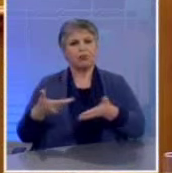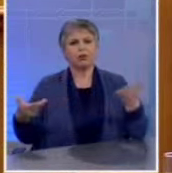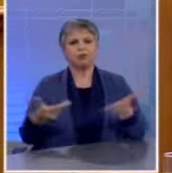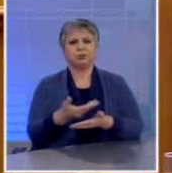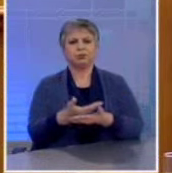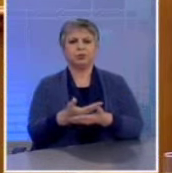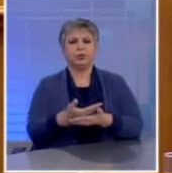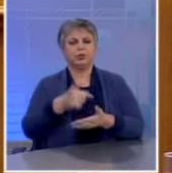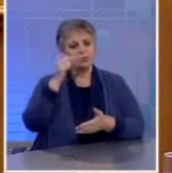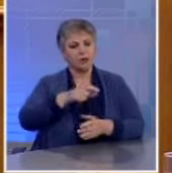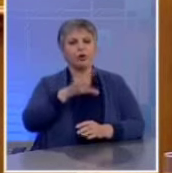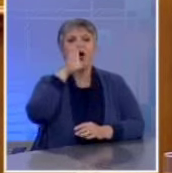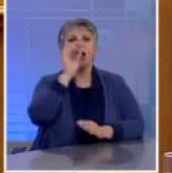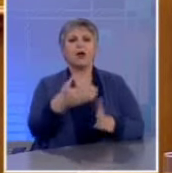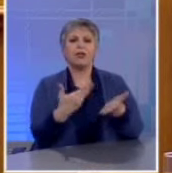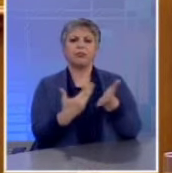το λεγόμενο.